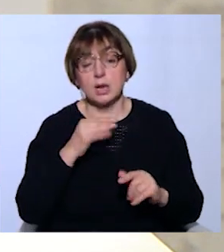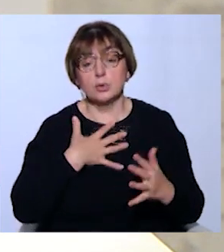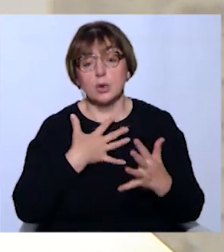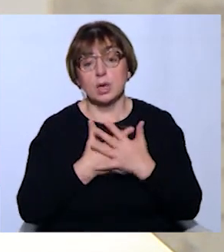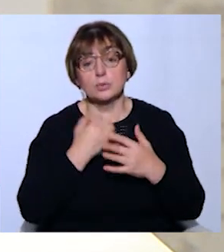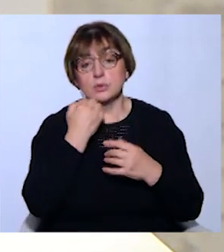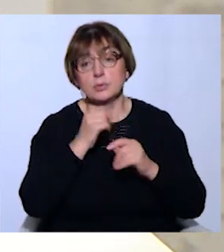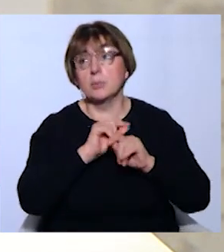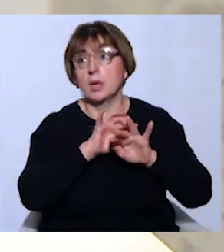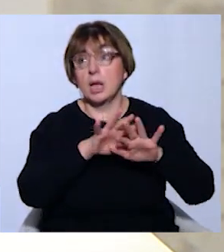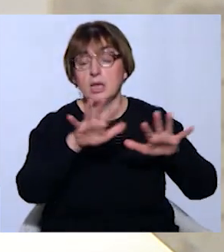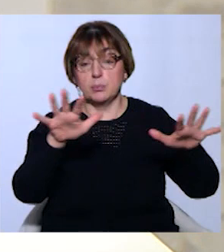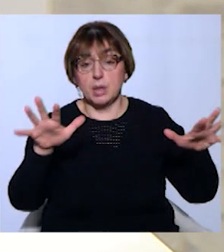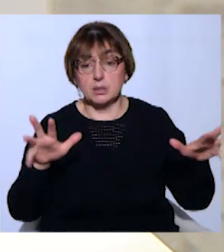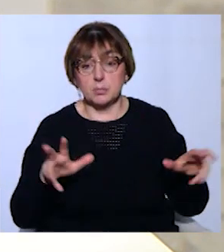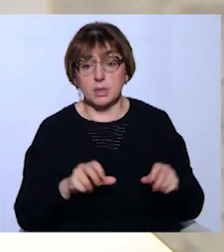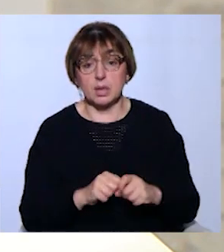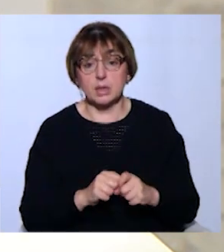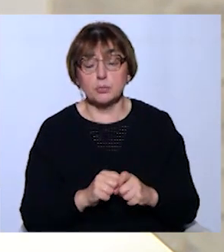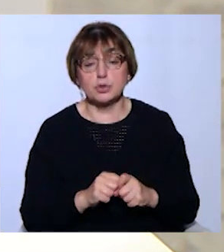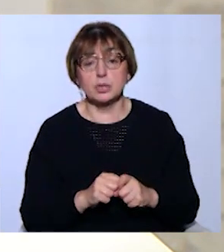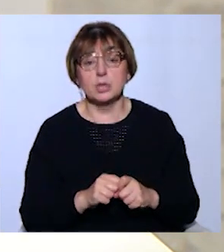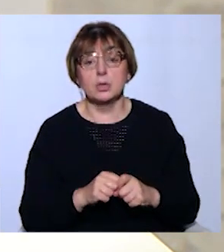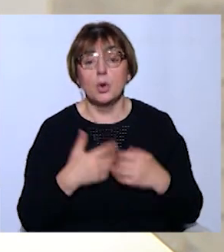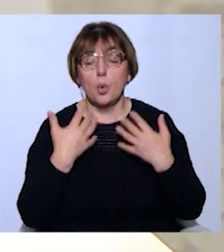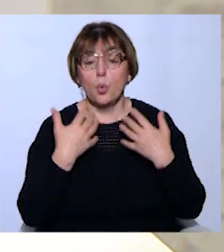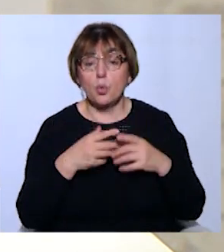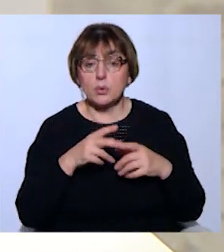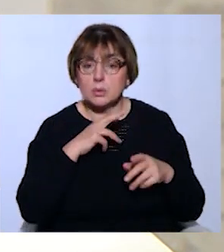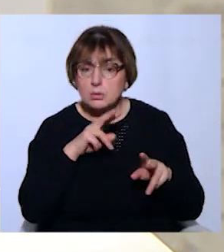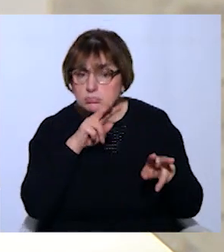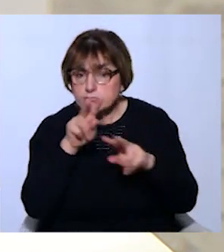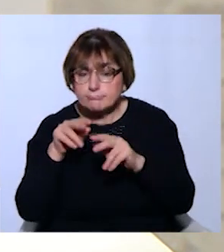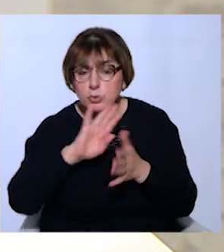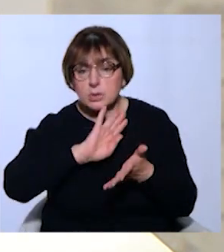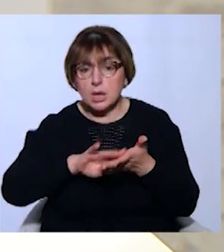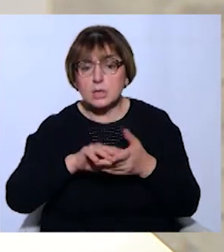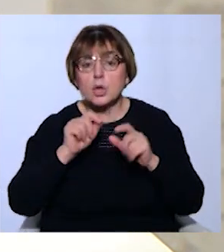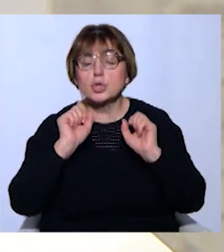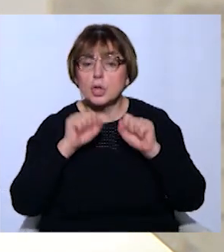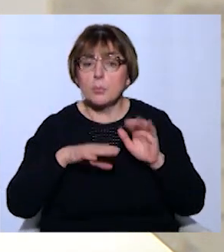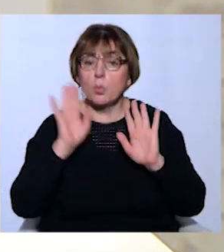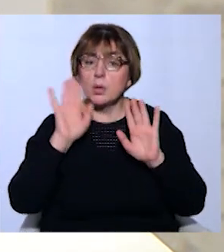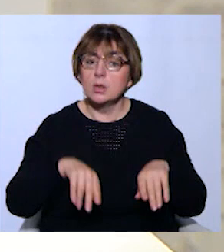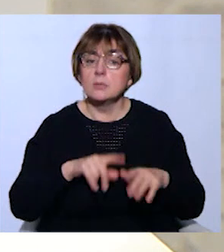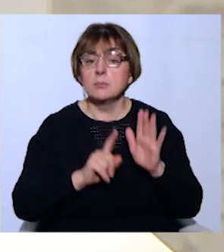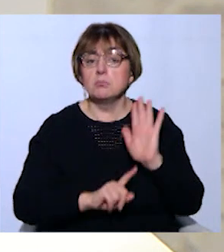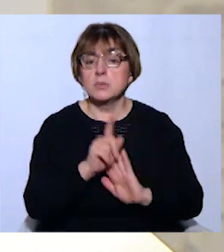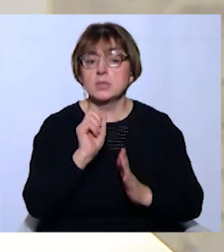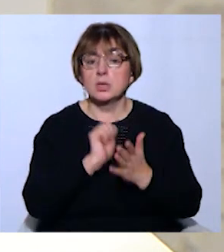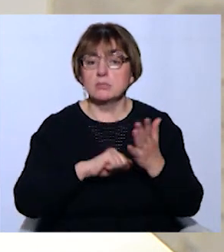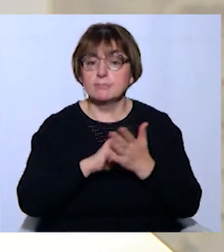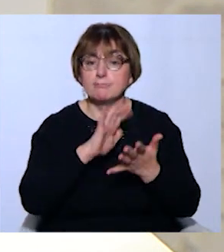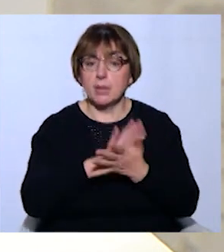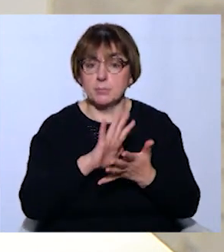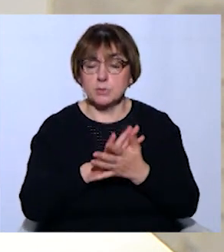ნივთიერება გაიფანტება გარემოში უკონტროლოდ, ისინი იწვევენ რადიოაქტიურ დაბინძურებას და ეს რა თქმა უნდა